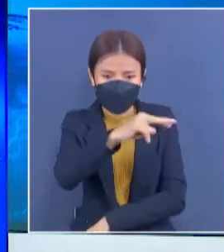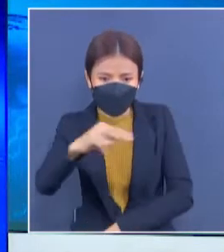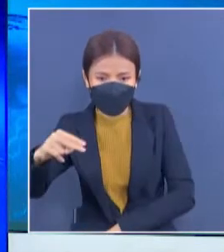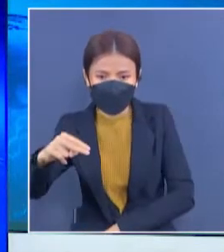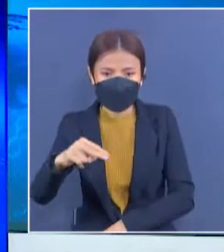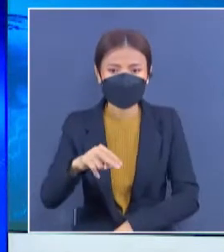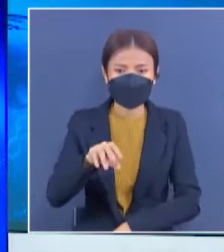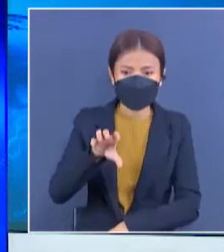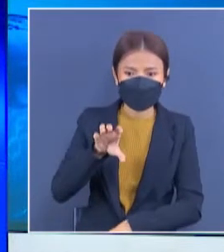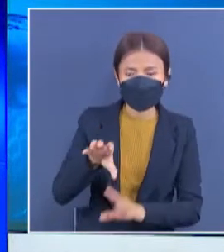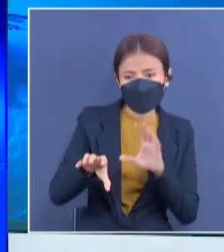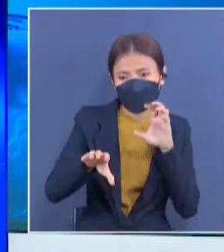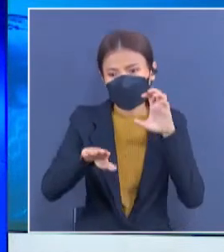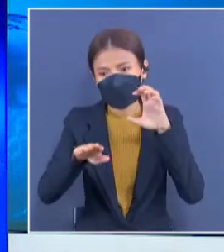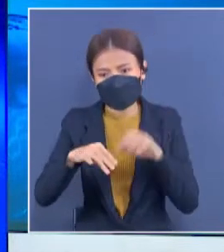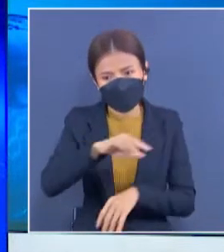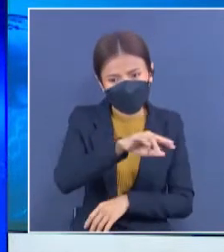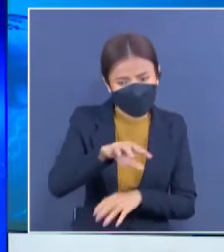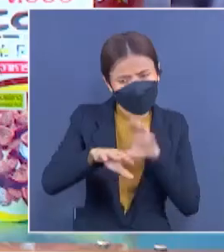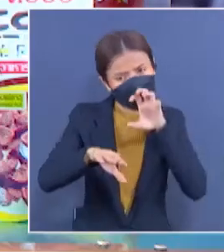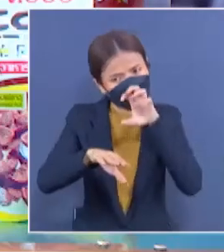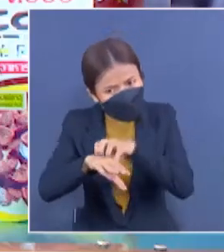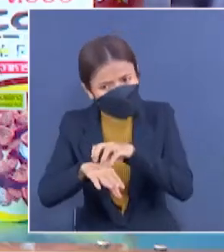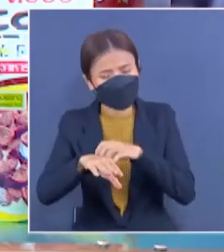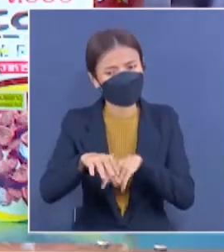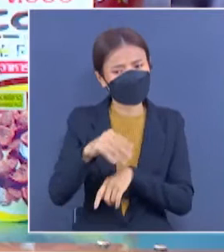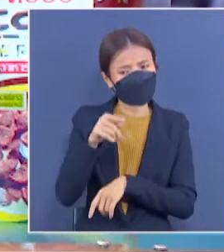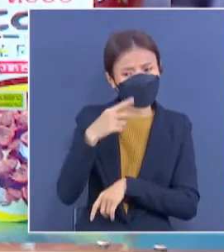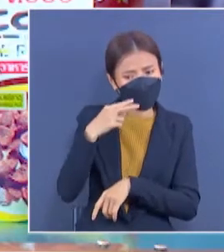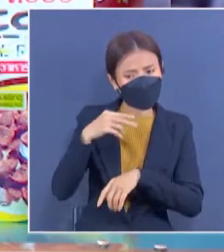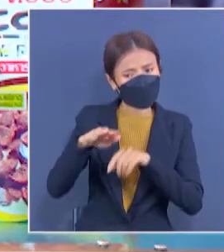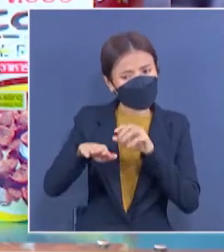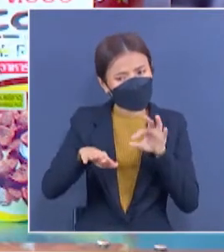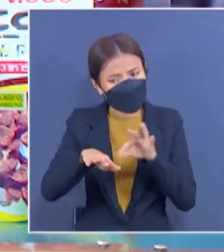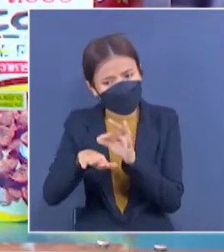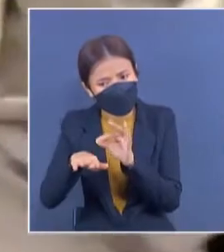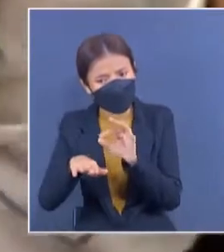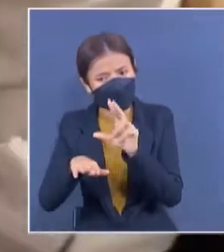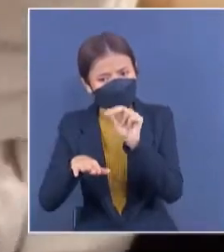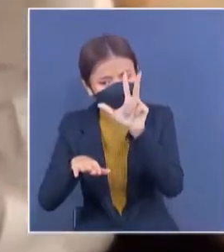าสุดผู้เชี่ยวชาญออกมาบอกว่าวิเคราะห์จากบาดแผลแล้วน่าจะเป็นฉลามค่ะคุณผู้ชม